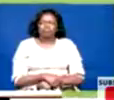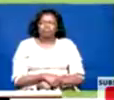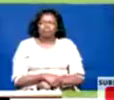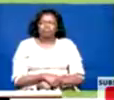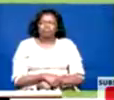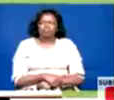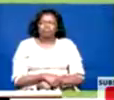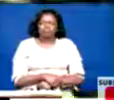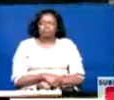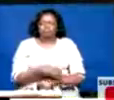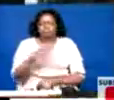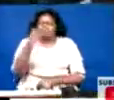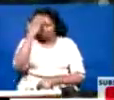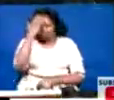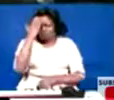Jumatatu,